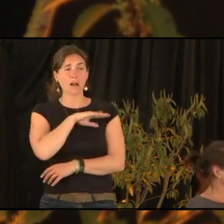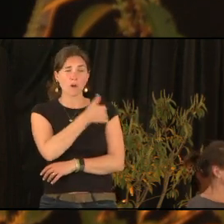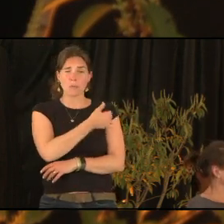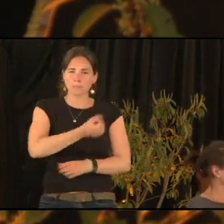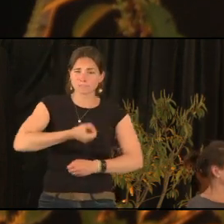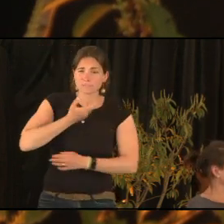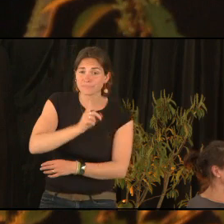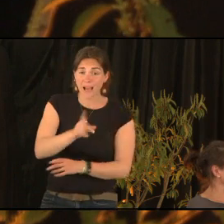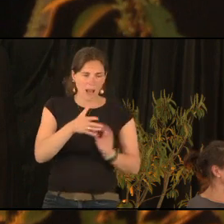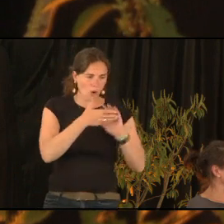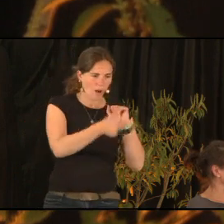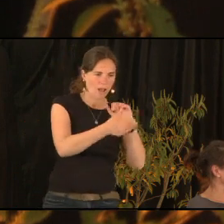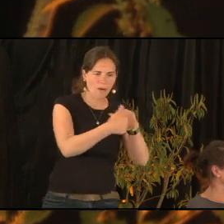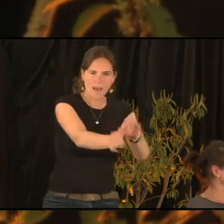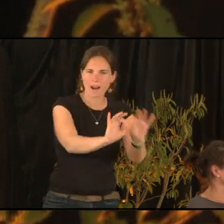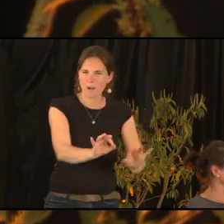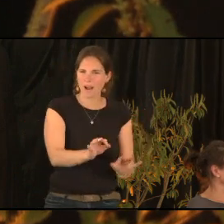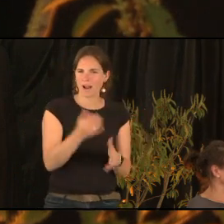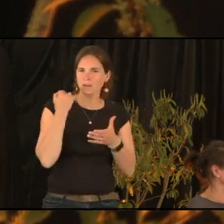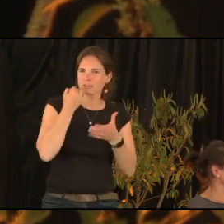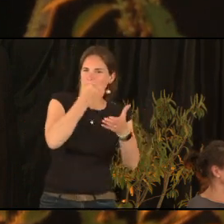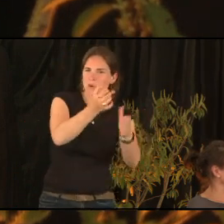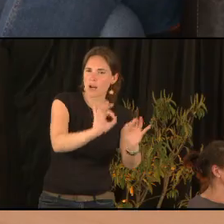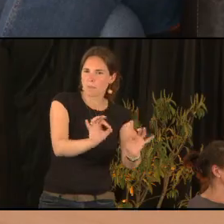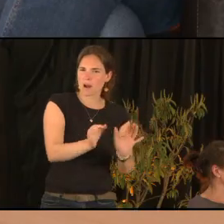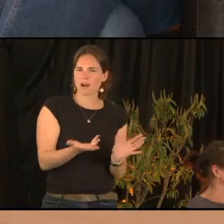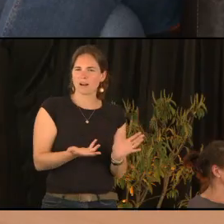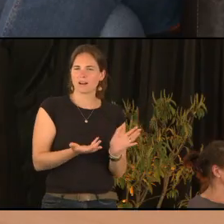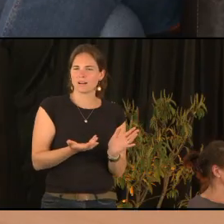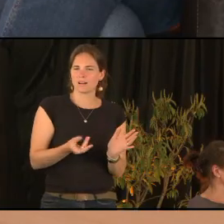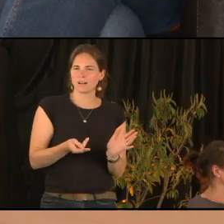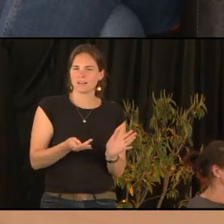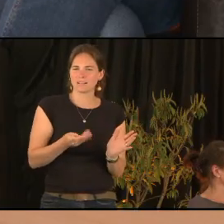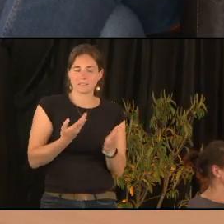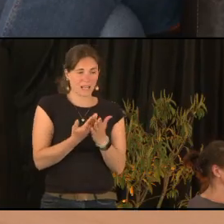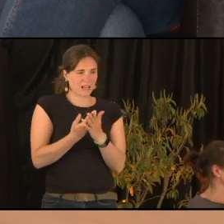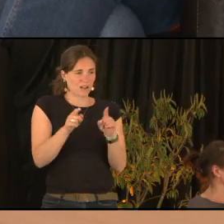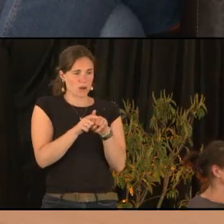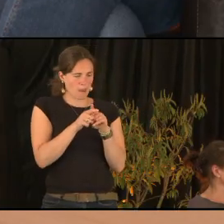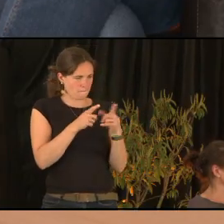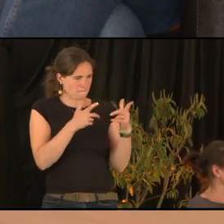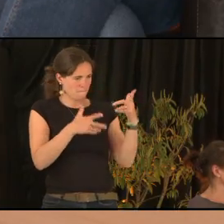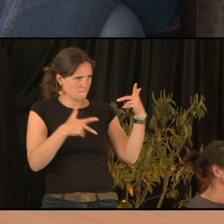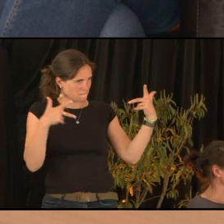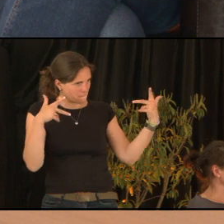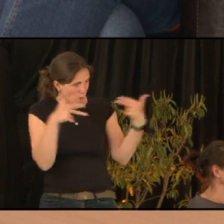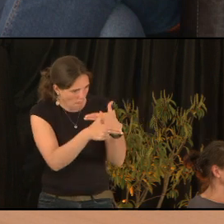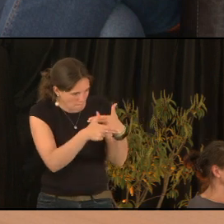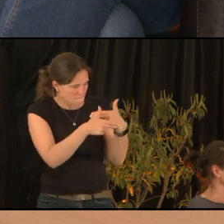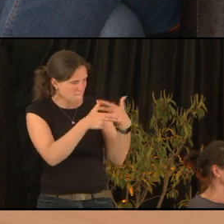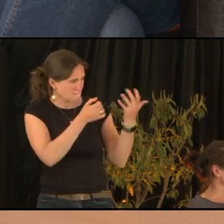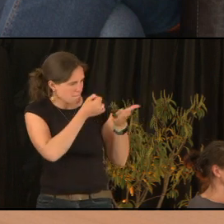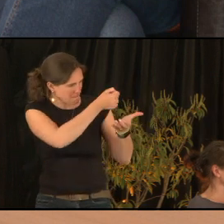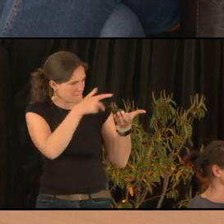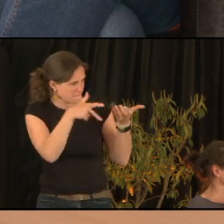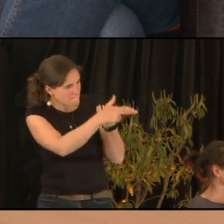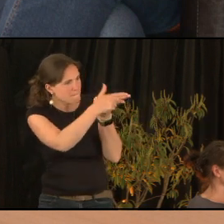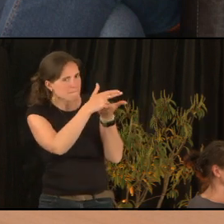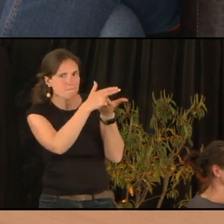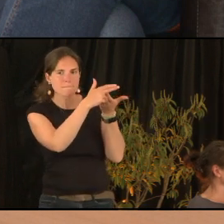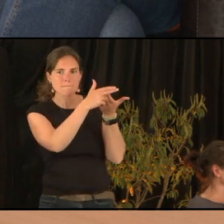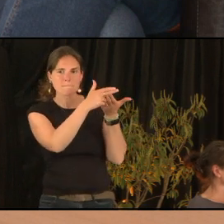parce que j'avais aussi le moteur de me dire, quand je vais dans ces endroits-là, et puis je vois. Donc, moi, j'ai une famille là-bas, j'ai mes